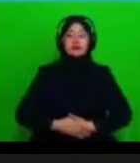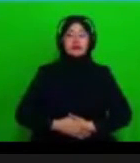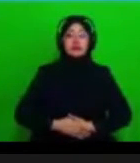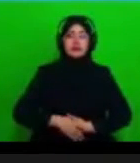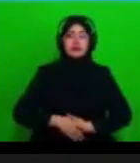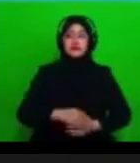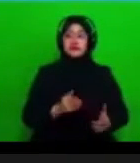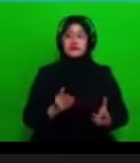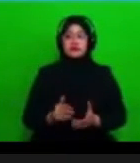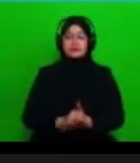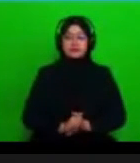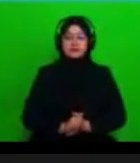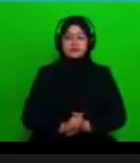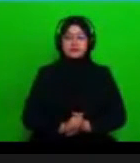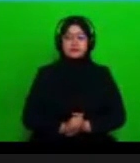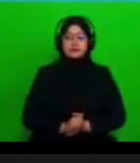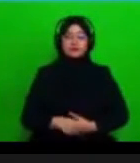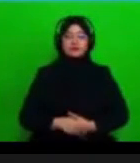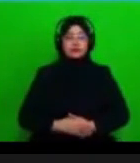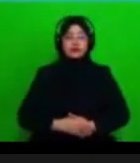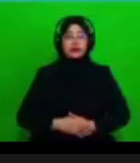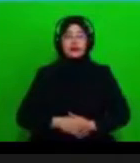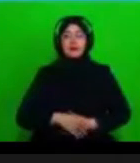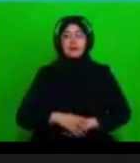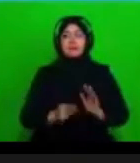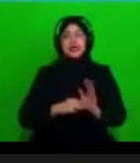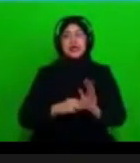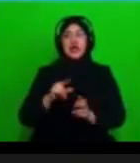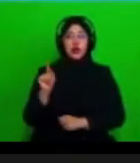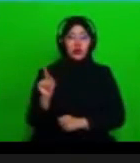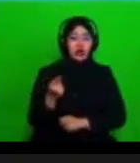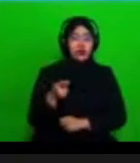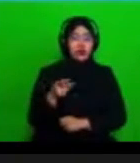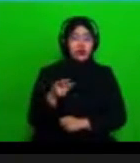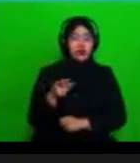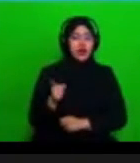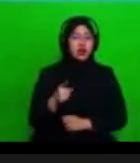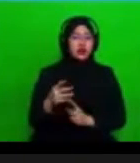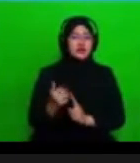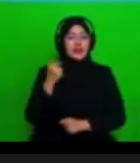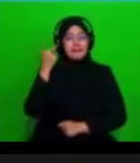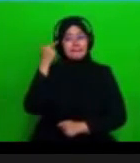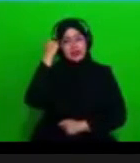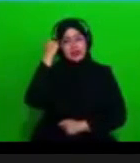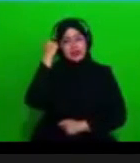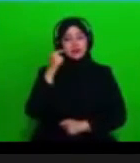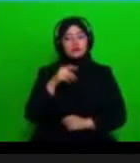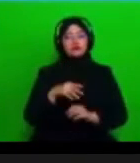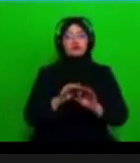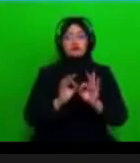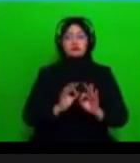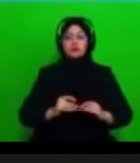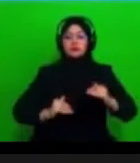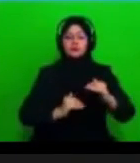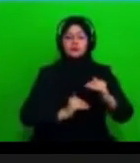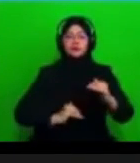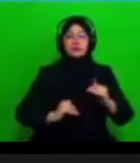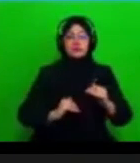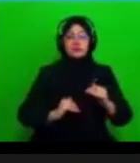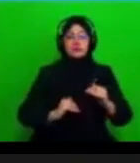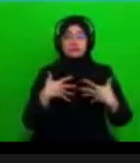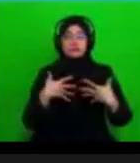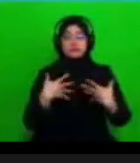Next slide. Permasalahan utama yang menyebabkan kurangnya hasil belajar pendidikan dasar dan menengah ini